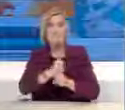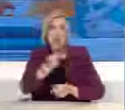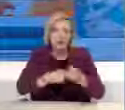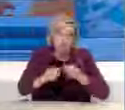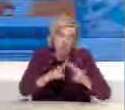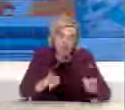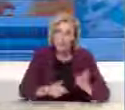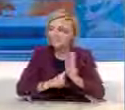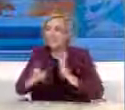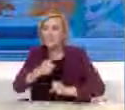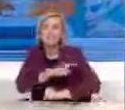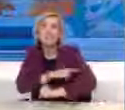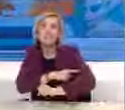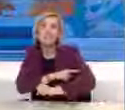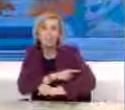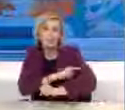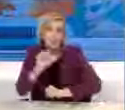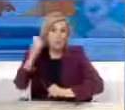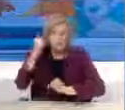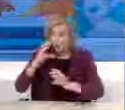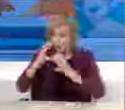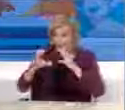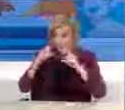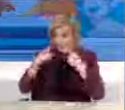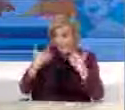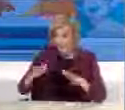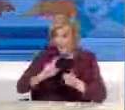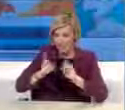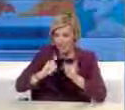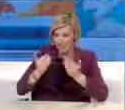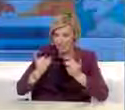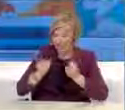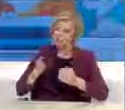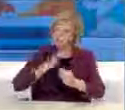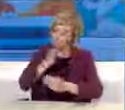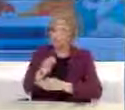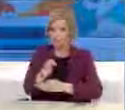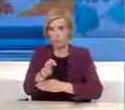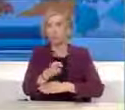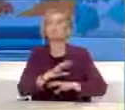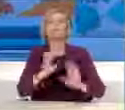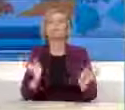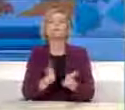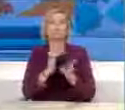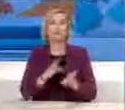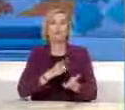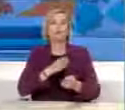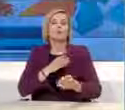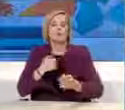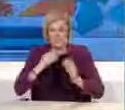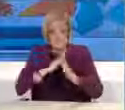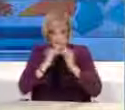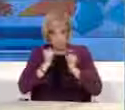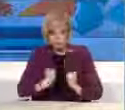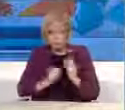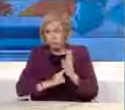αυτό συνιστάται μετά από σχετική επικοινωνία. Μετάβαση σε εν λειτουργία κατάστημα προμηθειών αγαθών